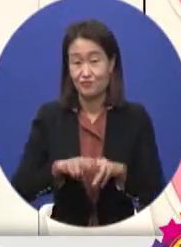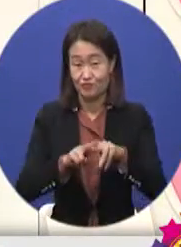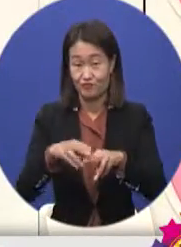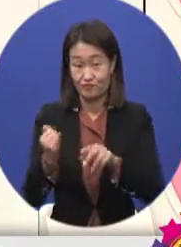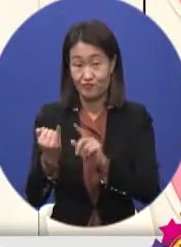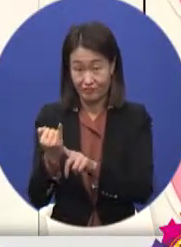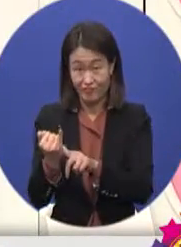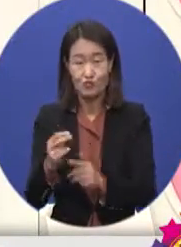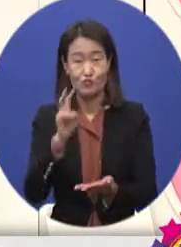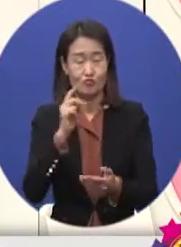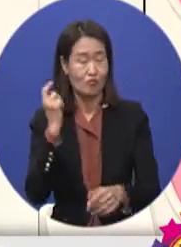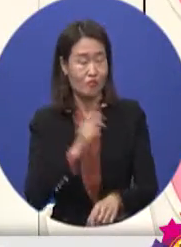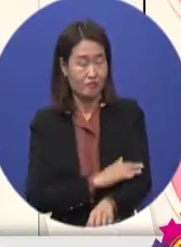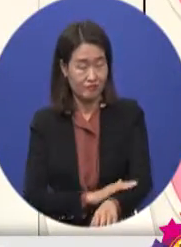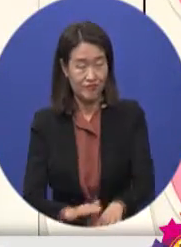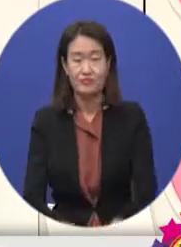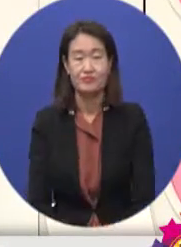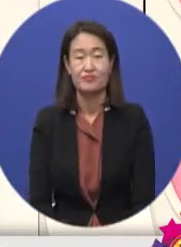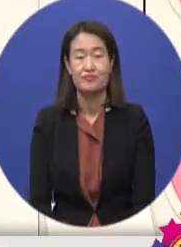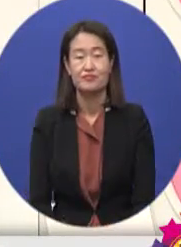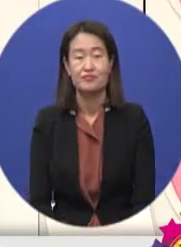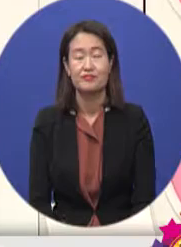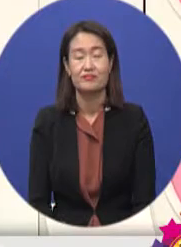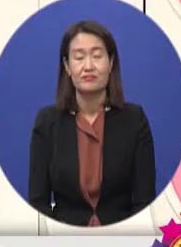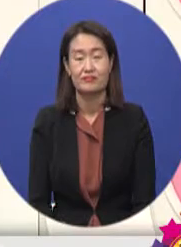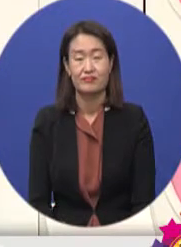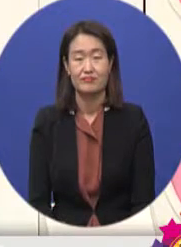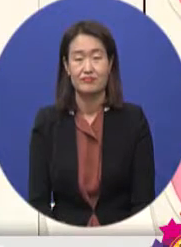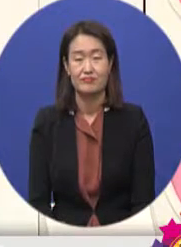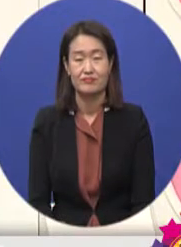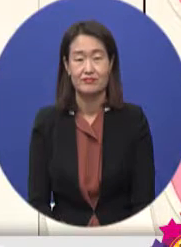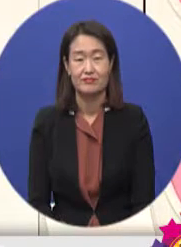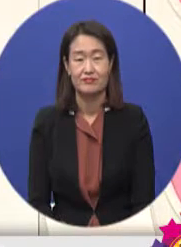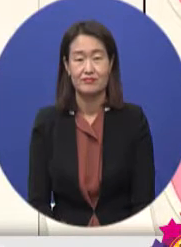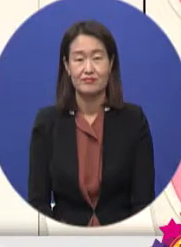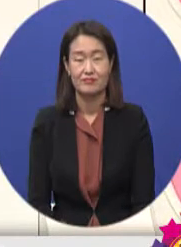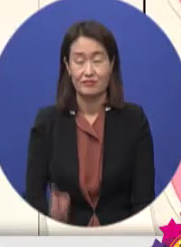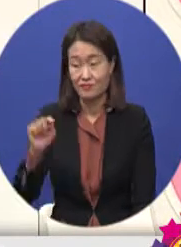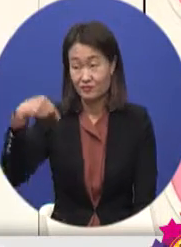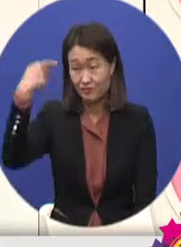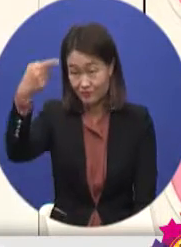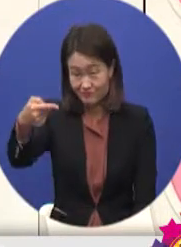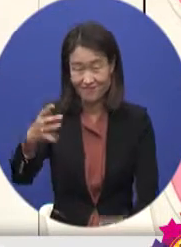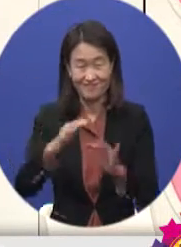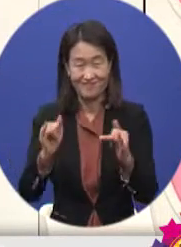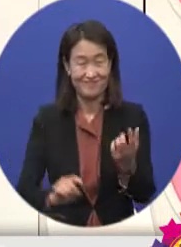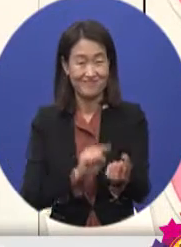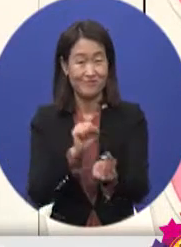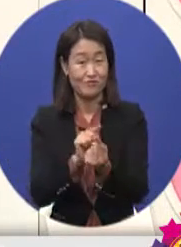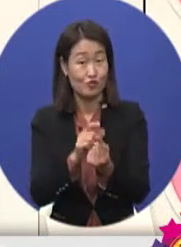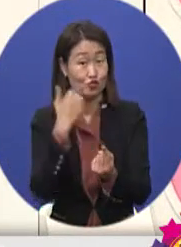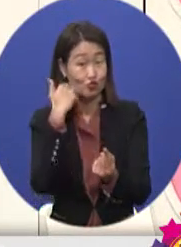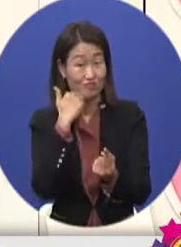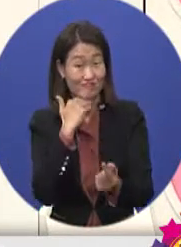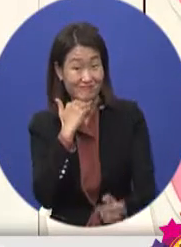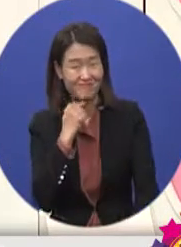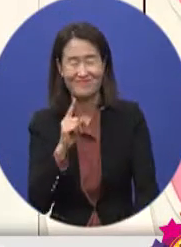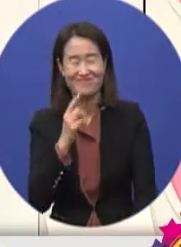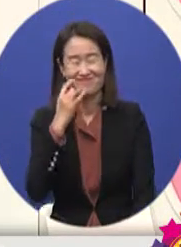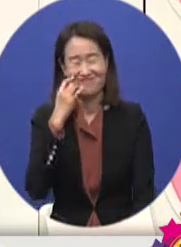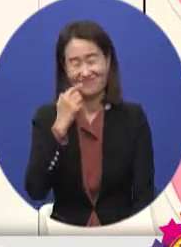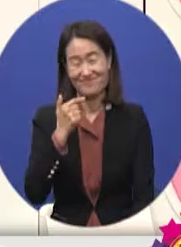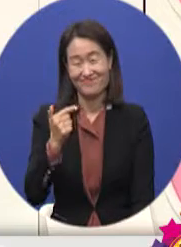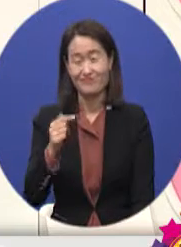춘향아 잘 들었습니다. 네, 자 다음 참가자 또 어떤 분이 기다리고